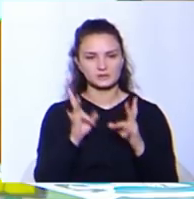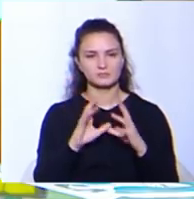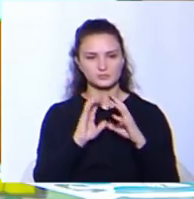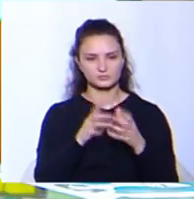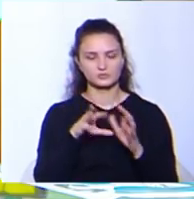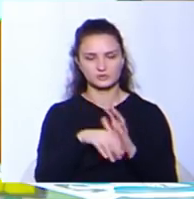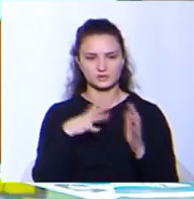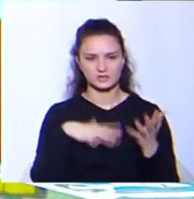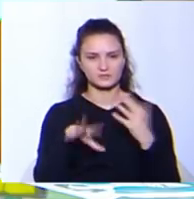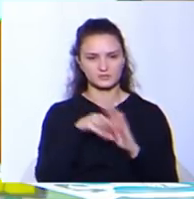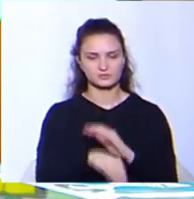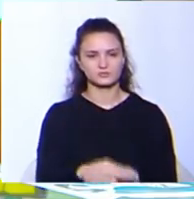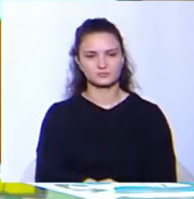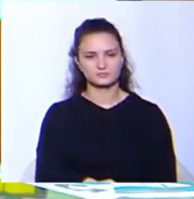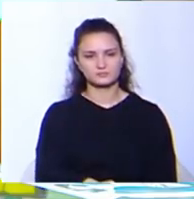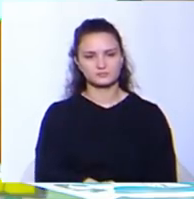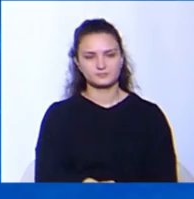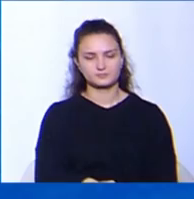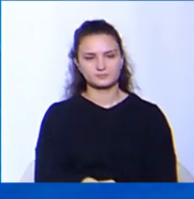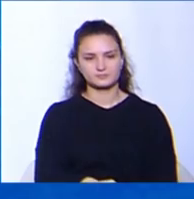რა ხდება საქართველოში.